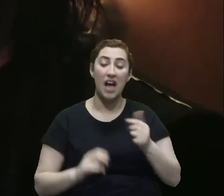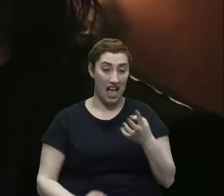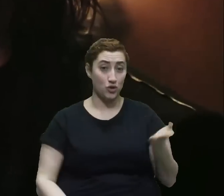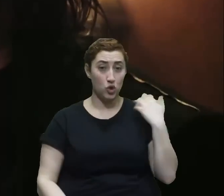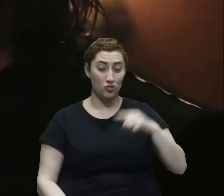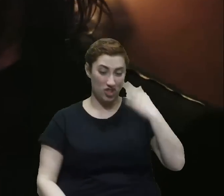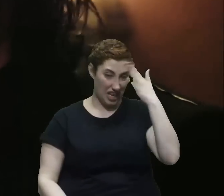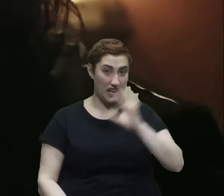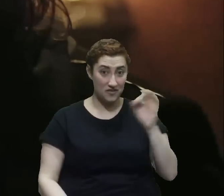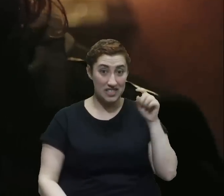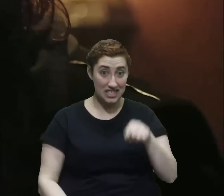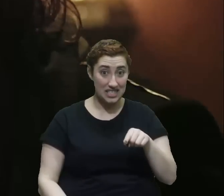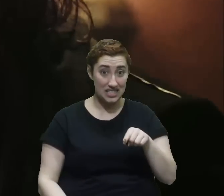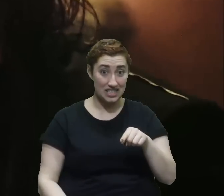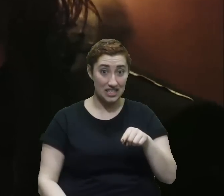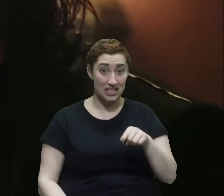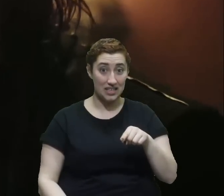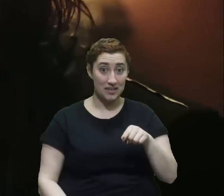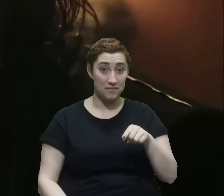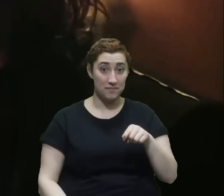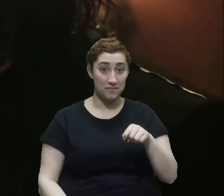Az önce bu şerefsiz